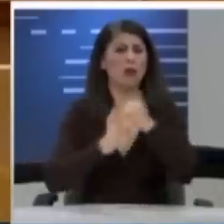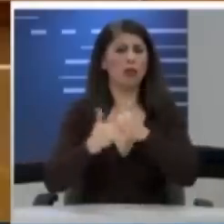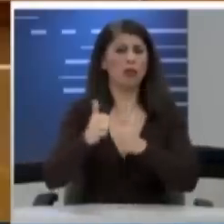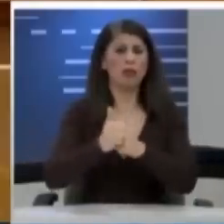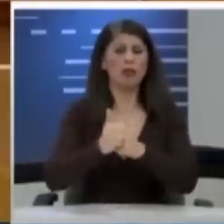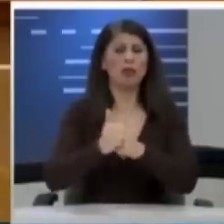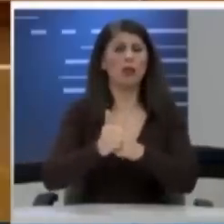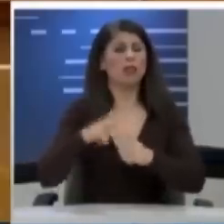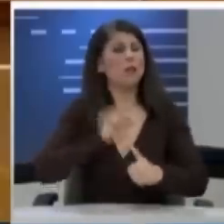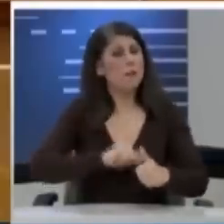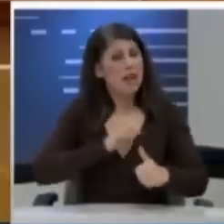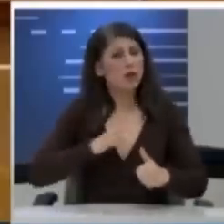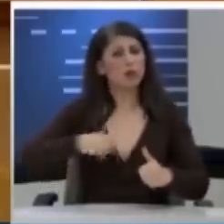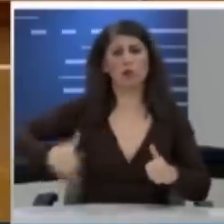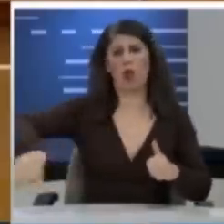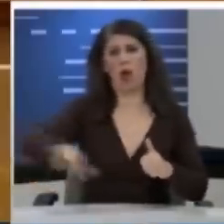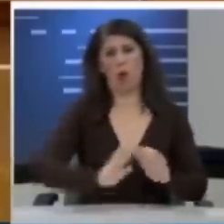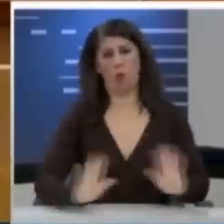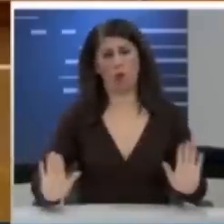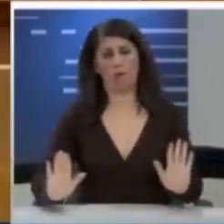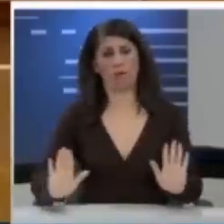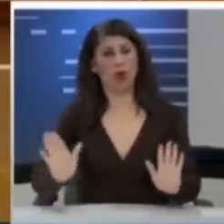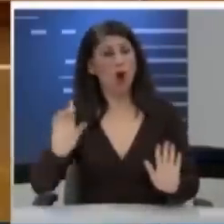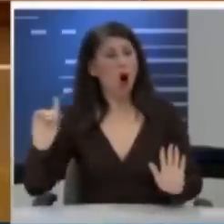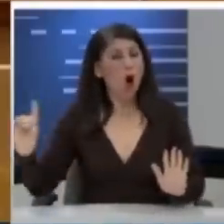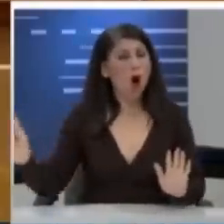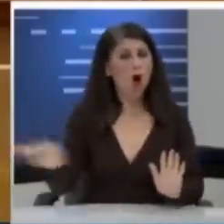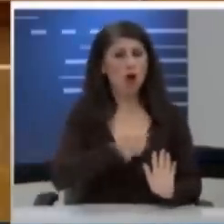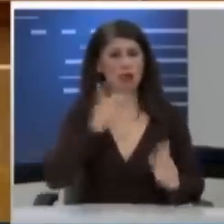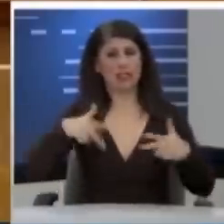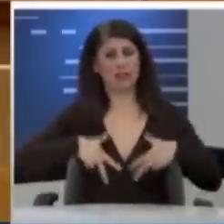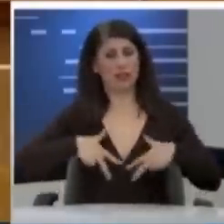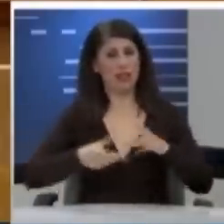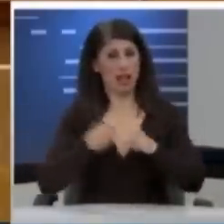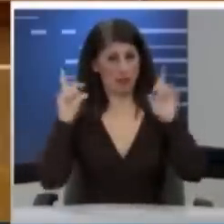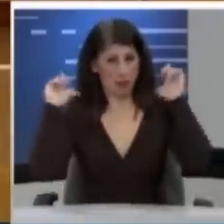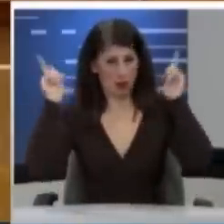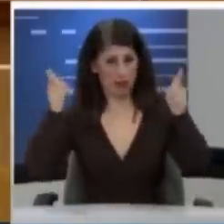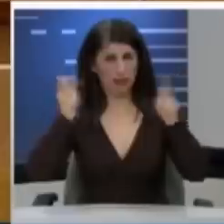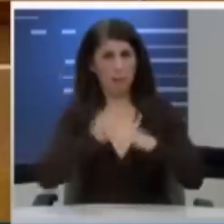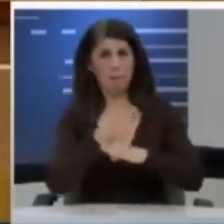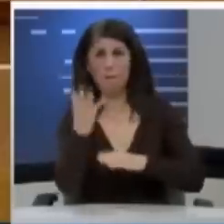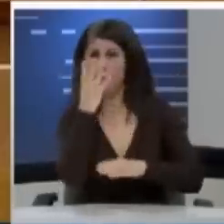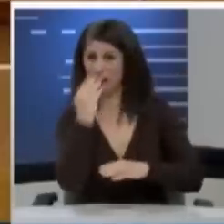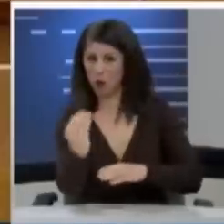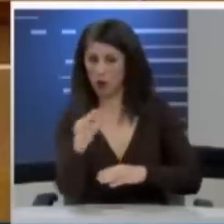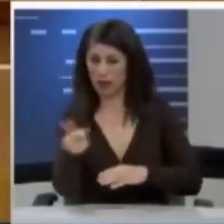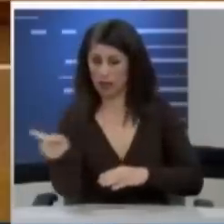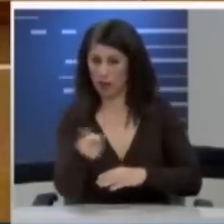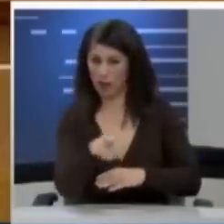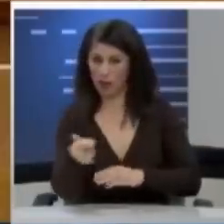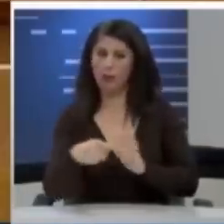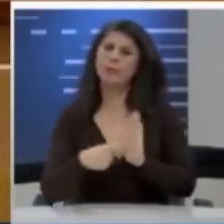λαϊκή περιουσία. Όλες οι ελληνικές κυβερνήσεις της Νέας Δημοκρατίας και του ΠΑΣΟΚ